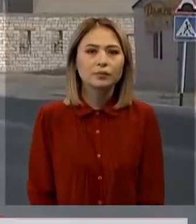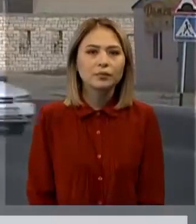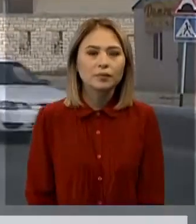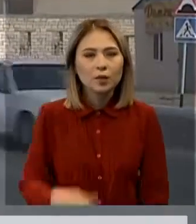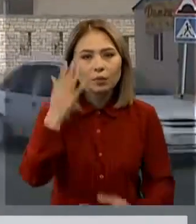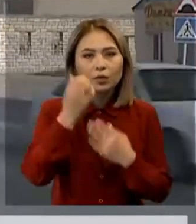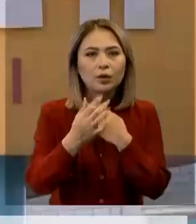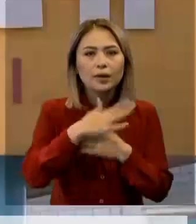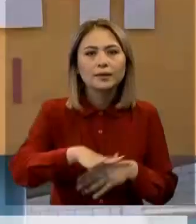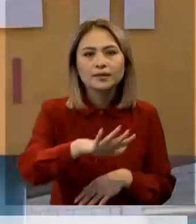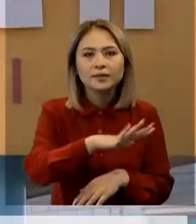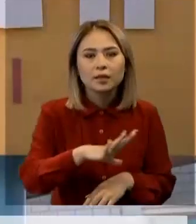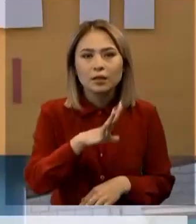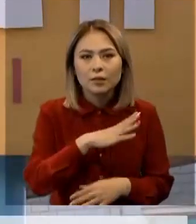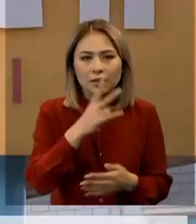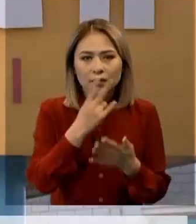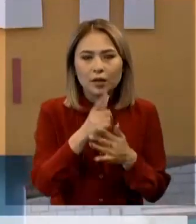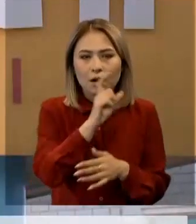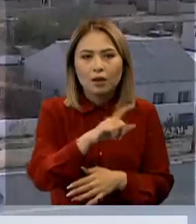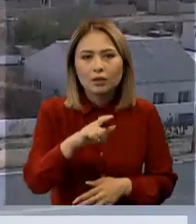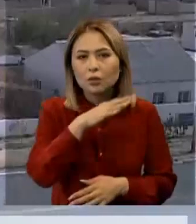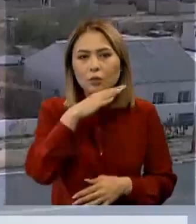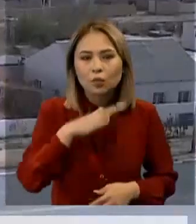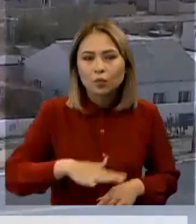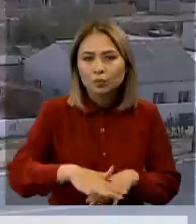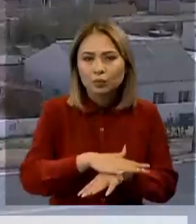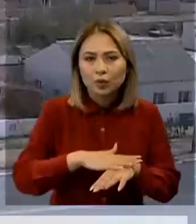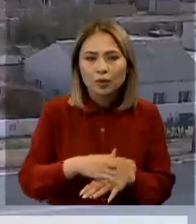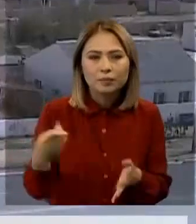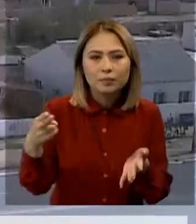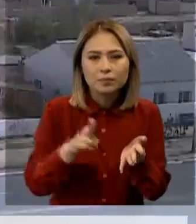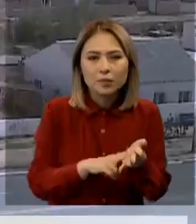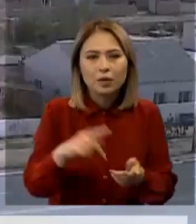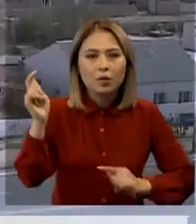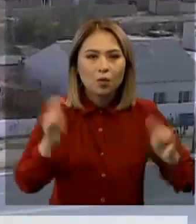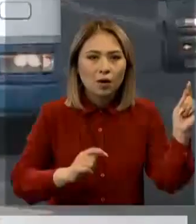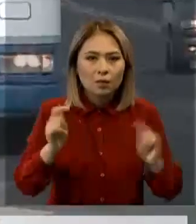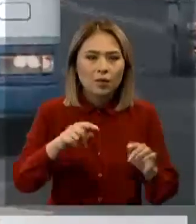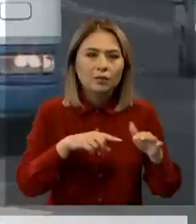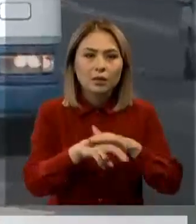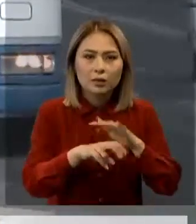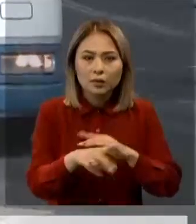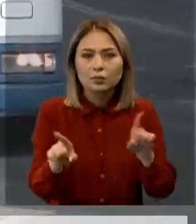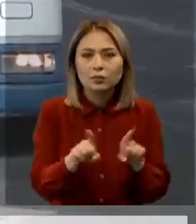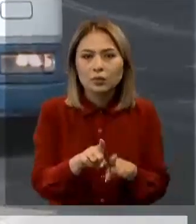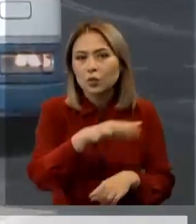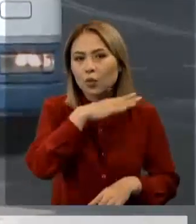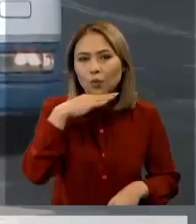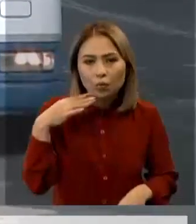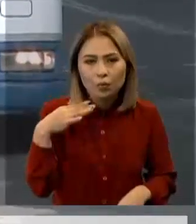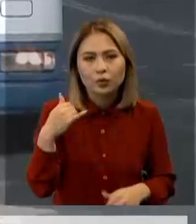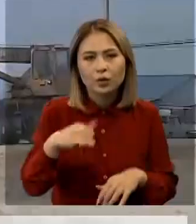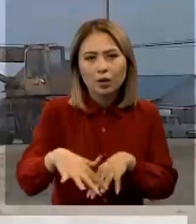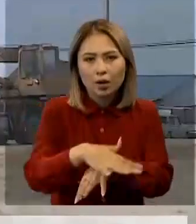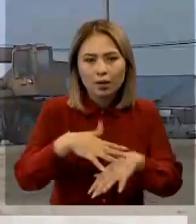Мұнайлы өңірдегі демографиялық көрсеткіші жоғары аудан. Маңғыстауға көшіп келген оралмандар да осында қоныстанады. Сондықтан халық саны